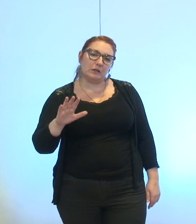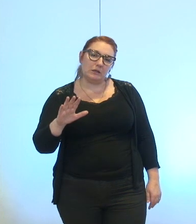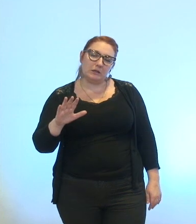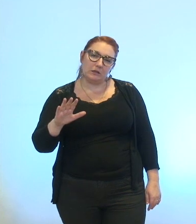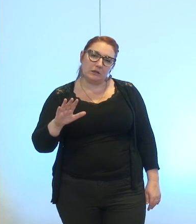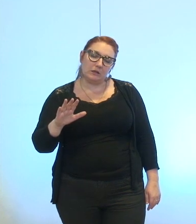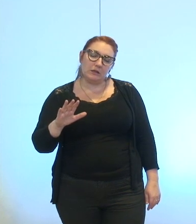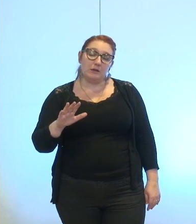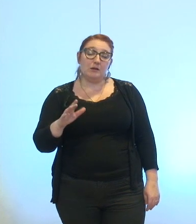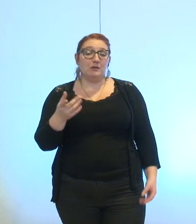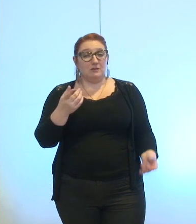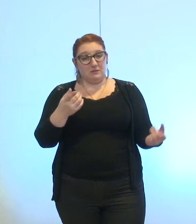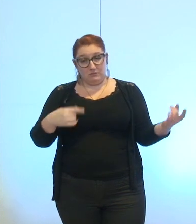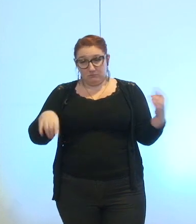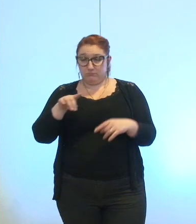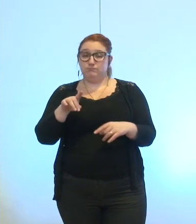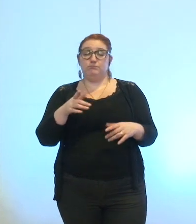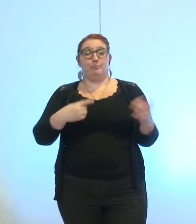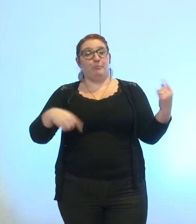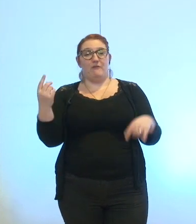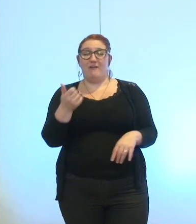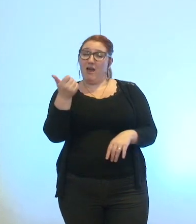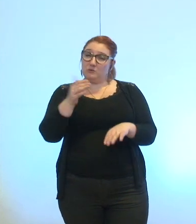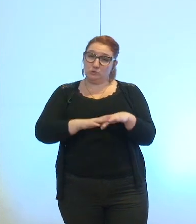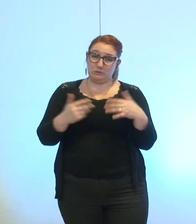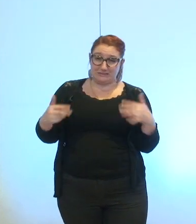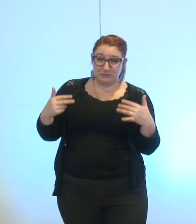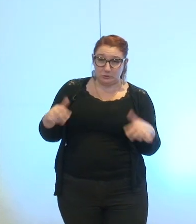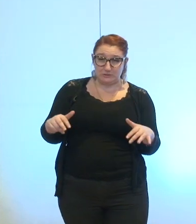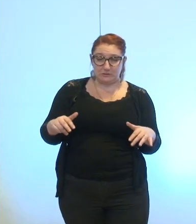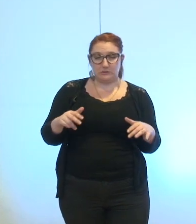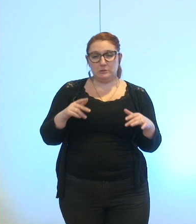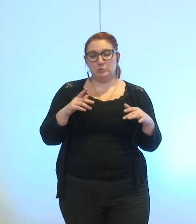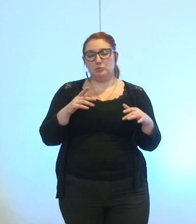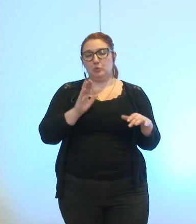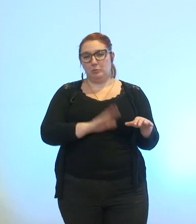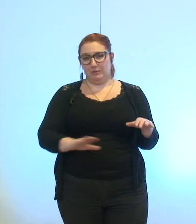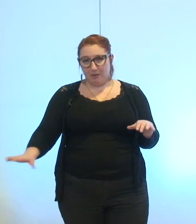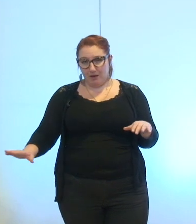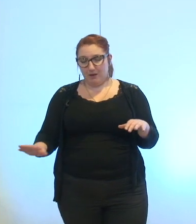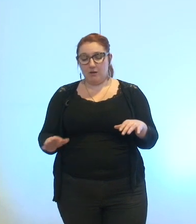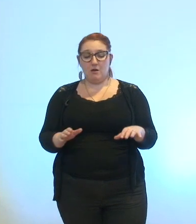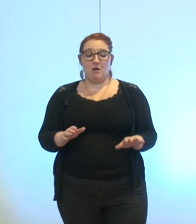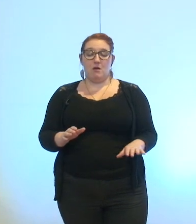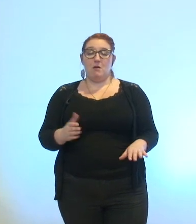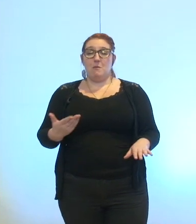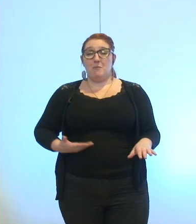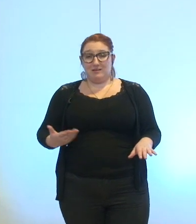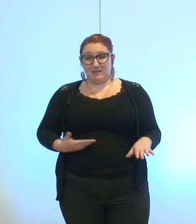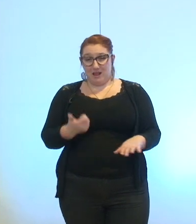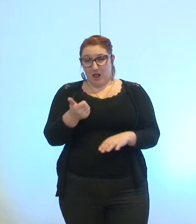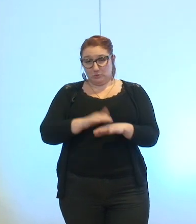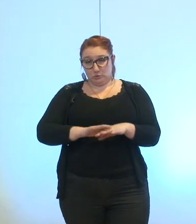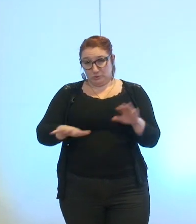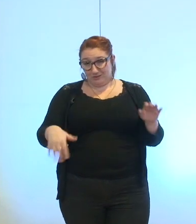passé à 1 pour 18 en élémentaire à un pour 15 en maternel et à un